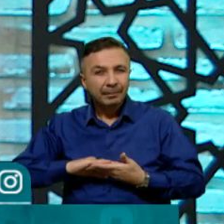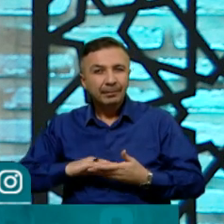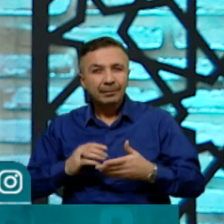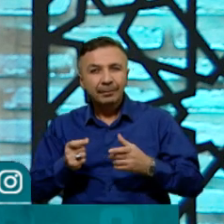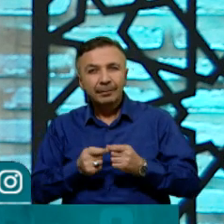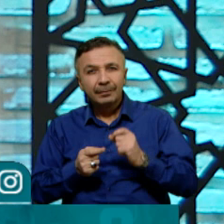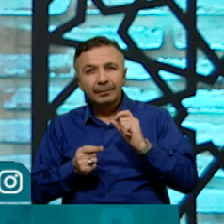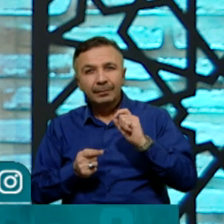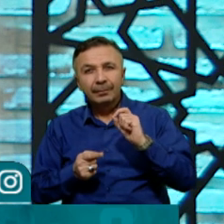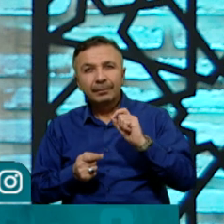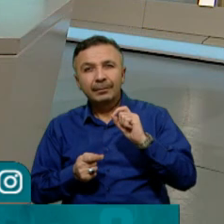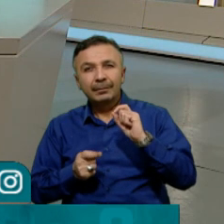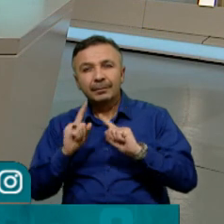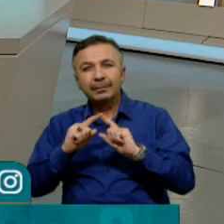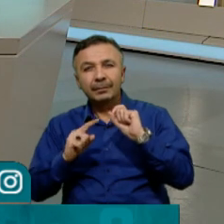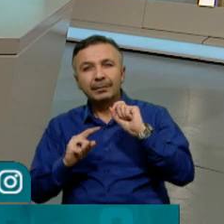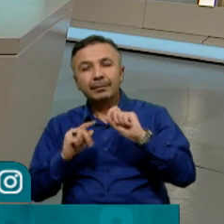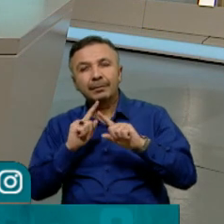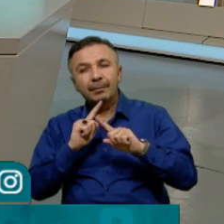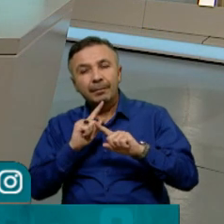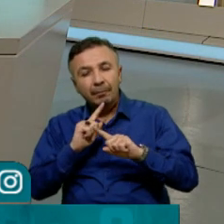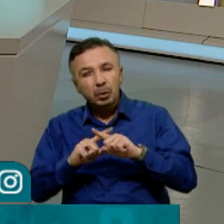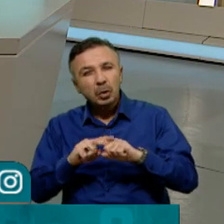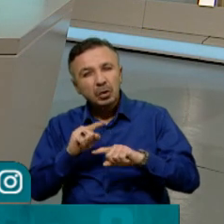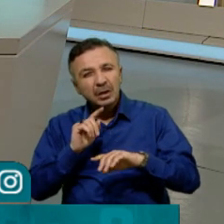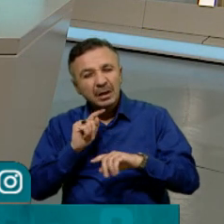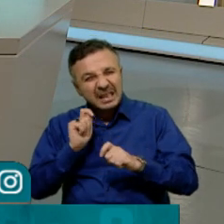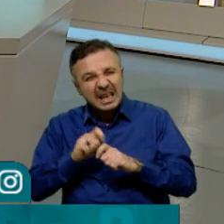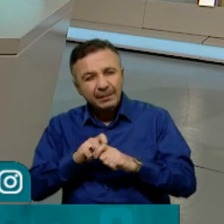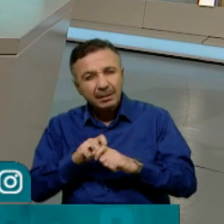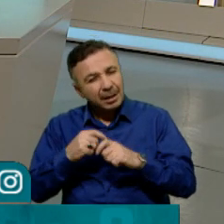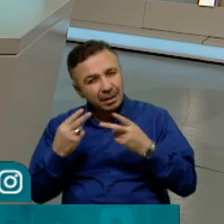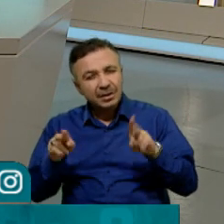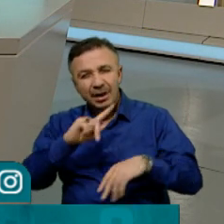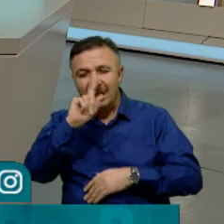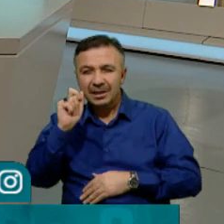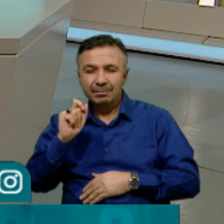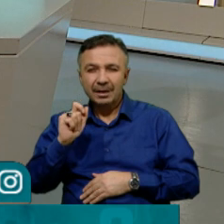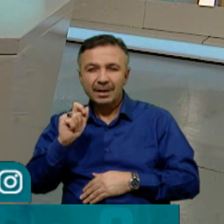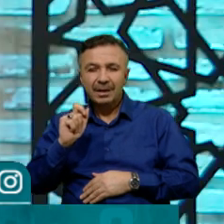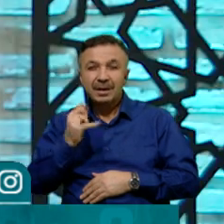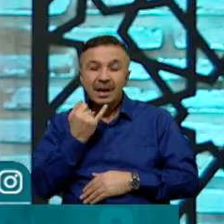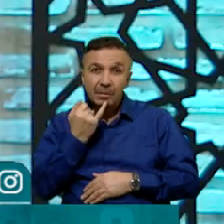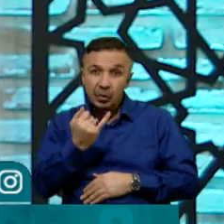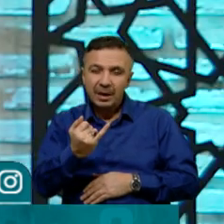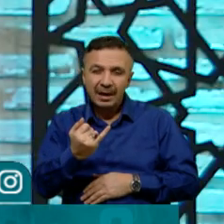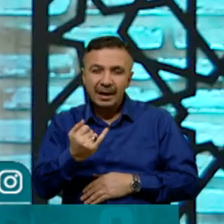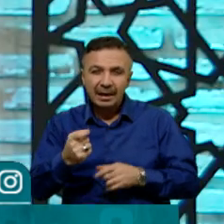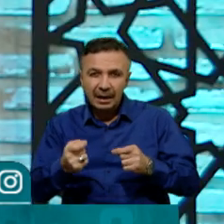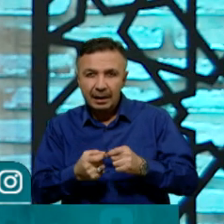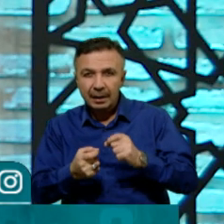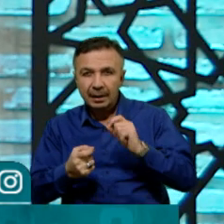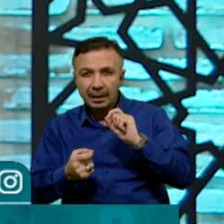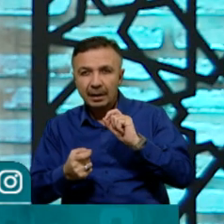botoks yaptırmak caiz mi diyorsun içerisine yapıyor da kendisi botoks yapacakmış yerlerine yani yapmaya